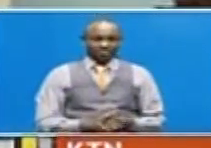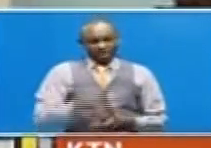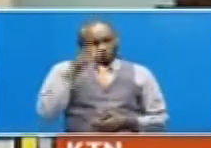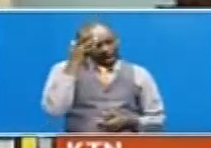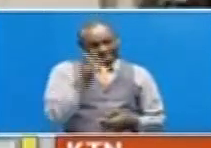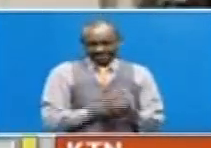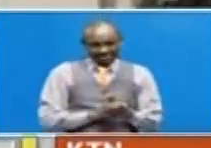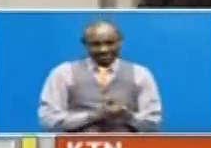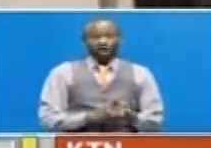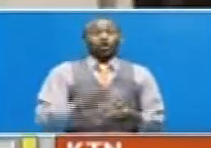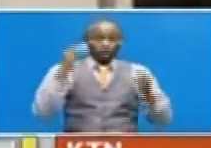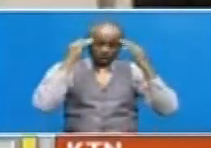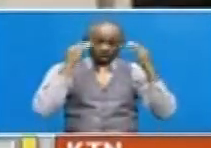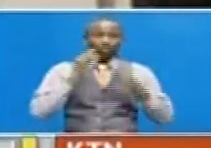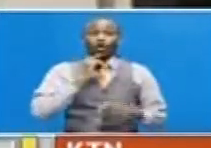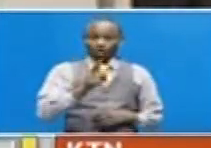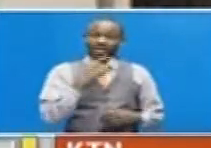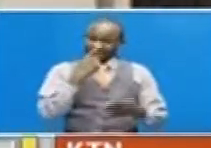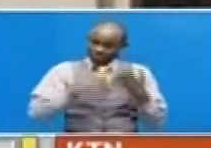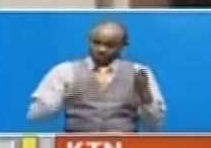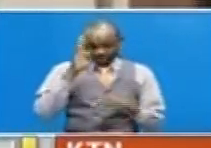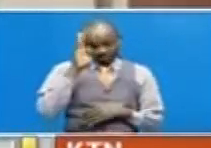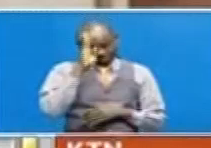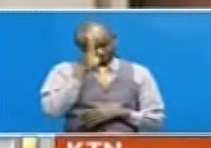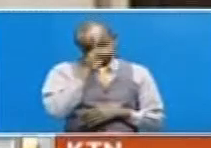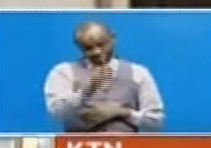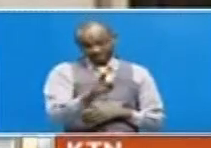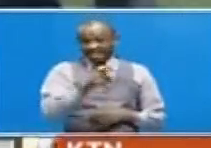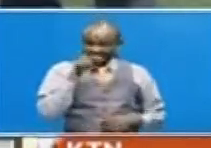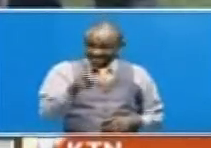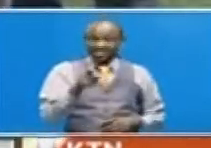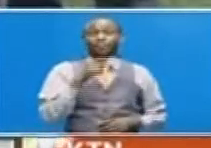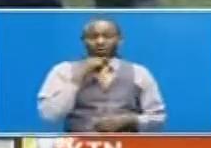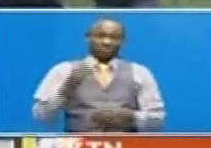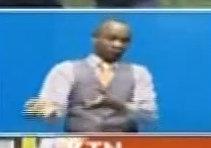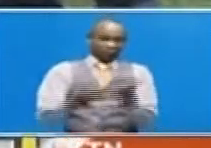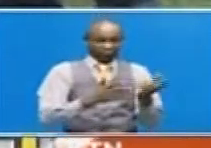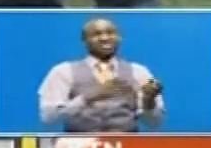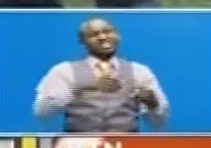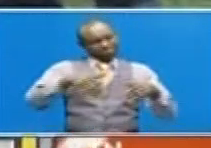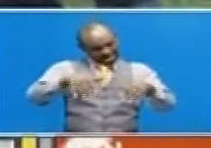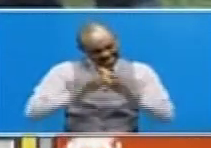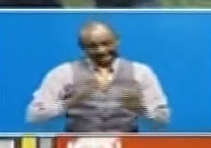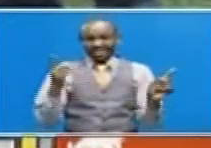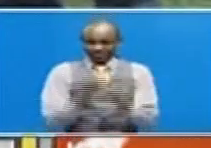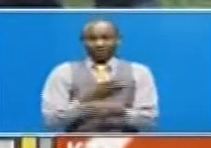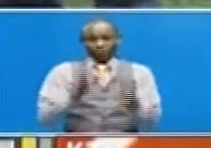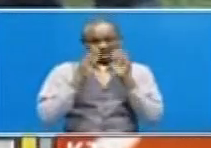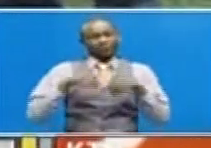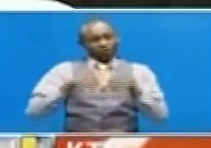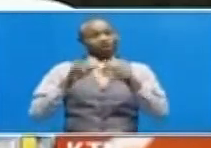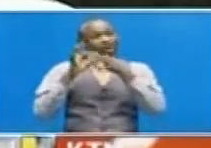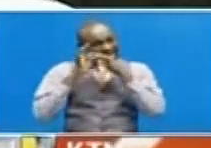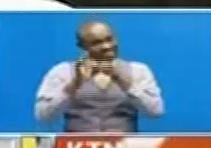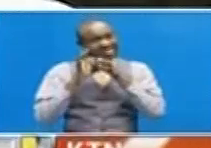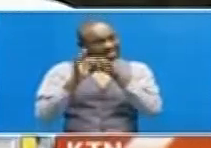Hii ni baada ya agizo la mahakama moja hapa Bungoma kuwa mwili wa kijana huyo ufukuliwa na kuzikwa upya kuambatana na tamaduni za jamii